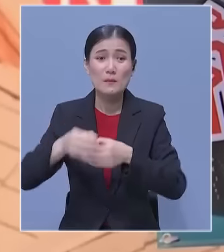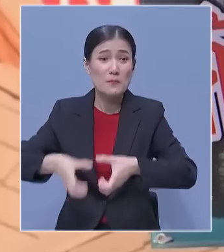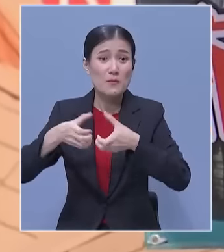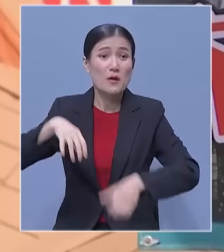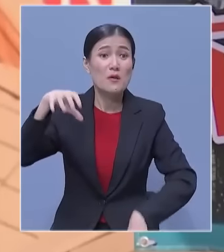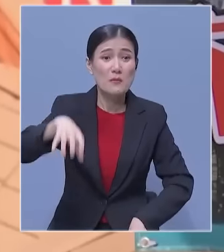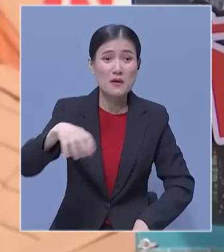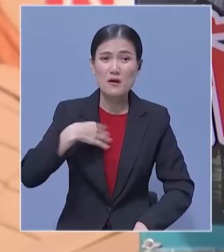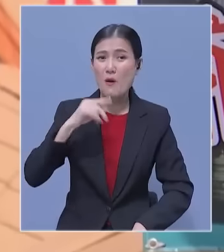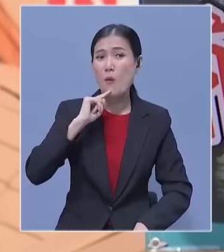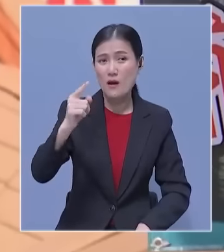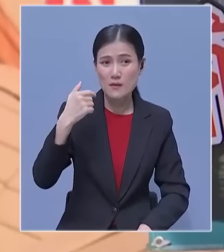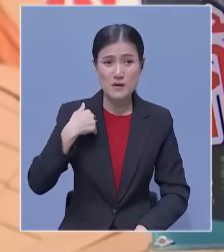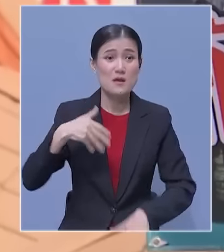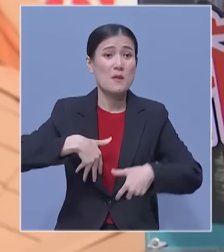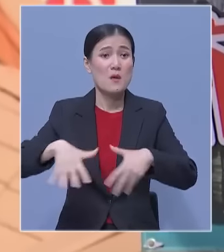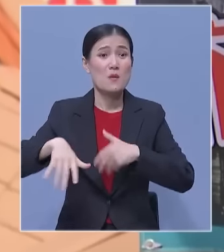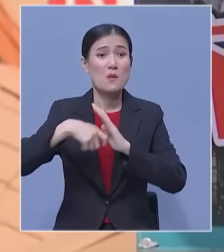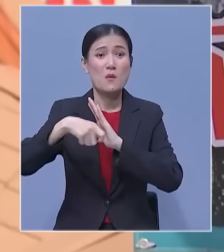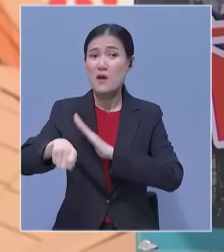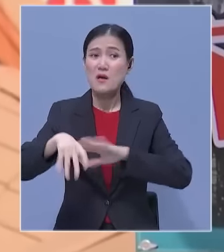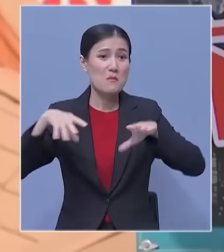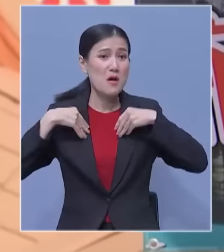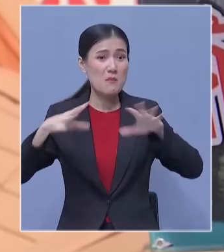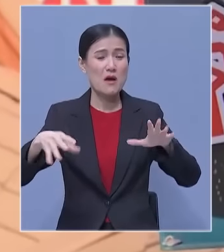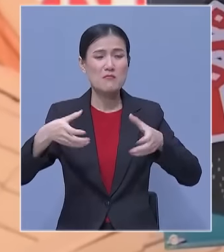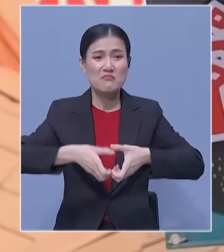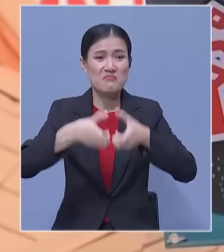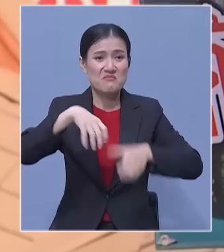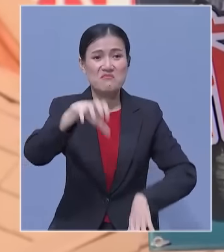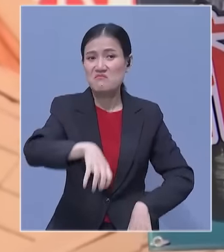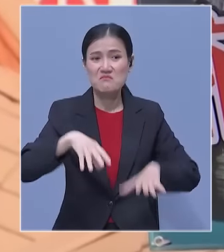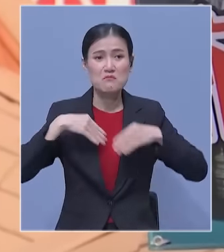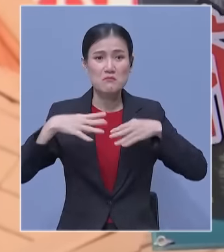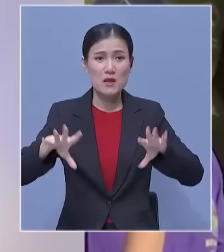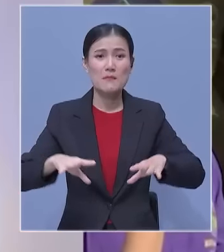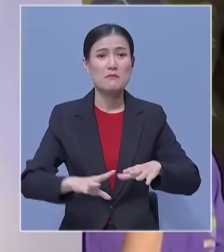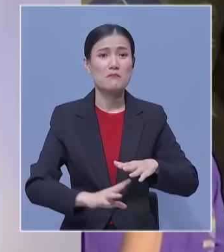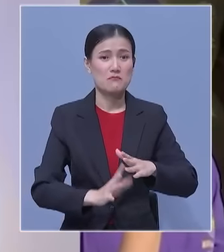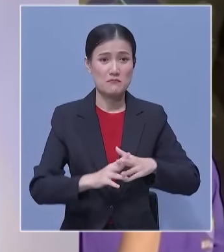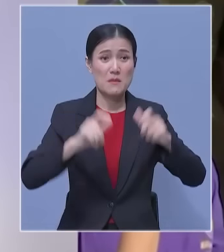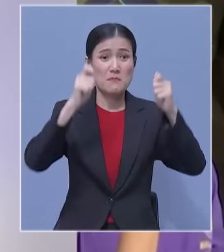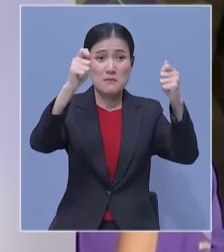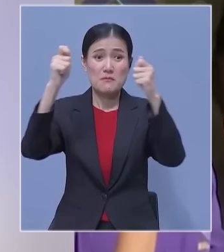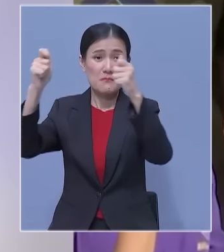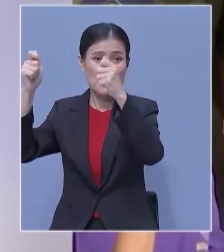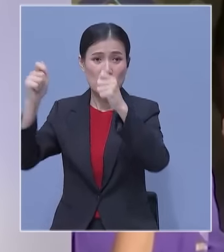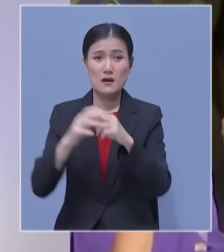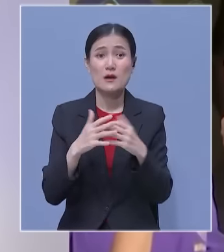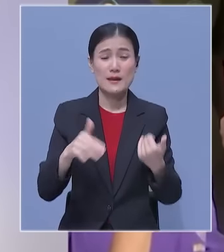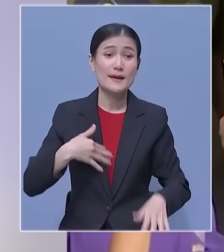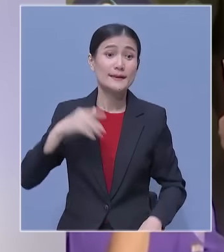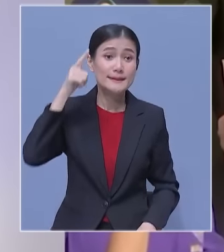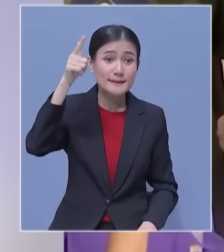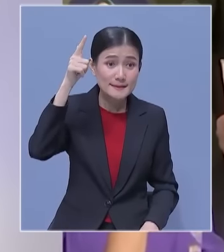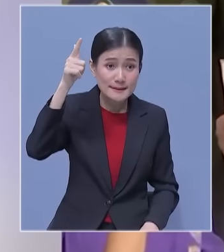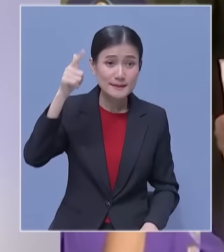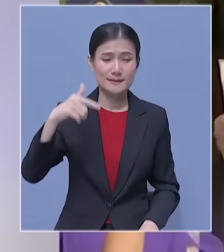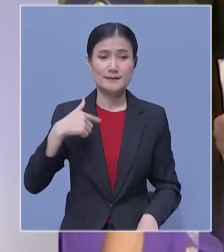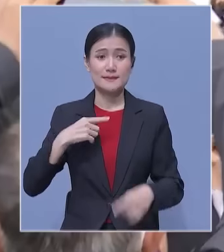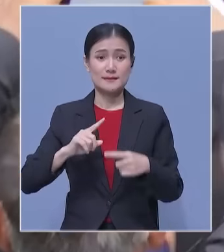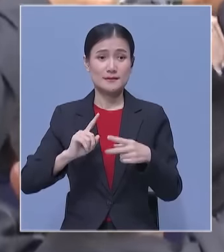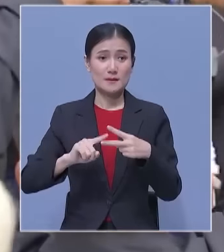ายกันชาวโคราชคัดค้านบ่อนคาสิโนเนี่ยนะคะแล้วก็มีอีกหลายป้ายเลยจากนั้นค่ะนายทักษิณก็พร้อมด้วยนางสาว